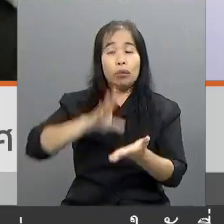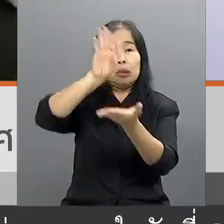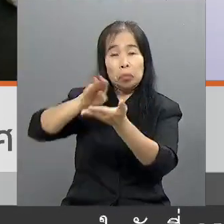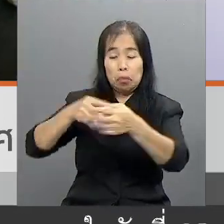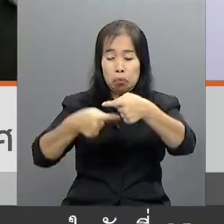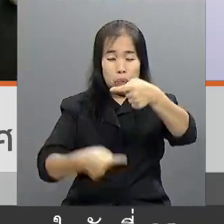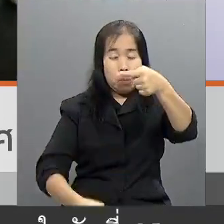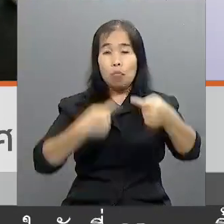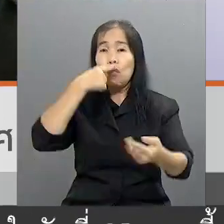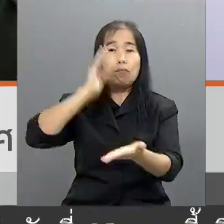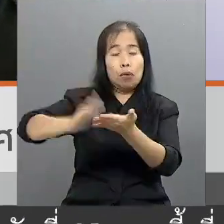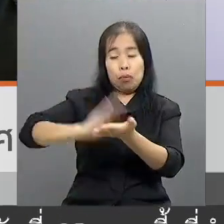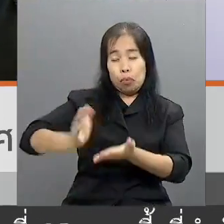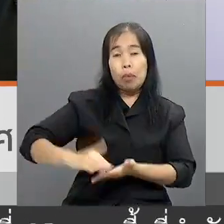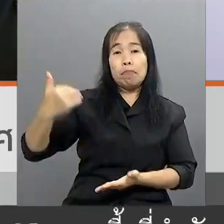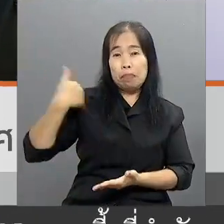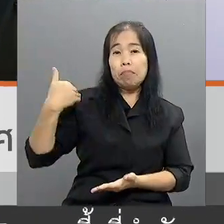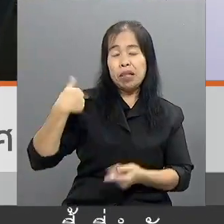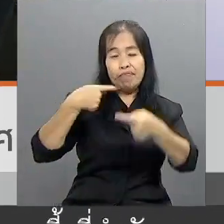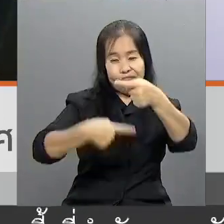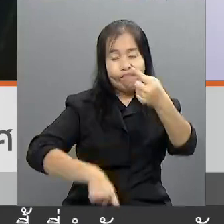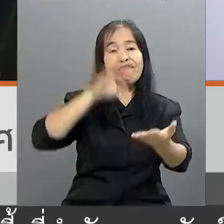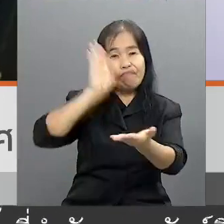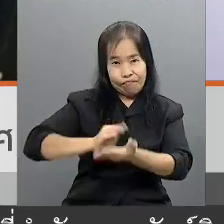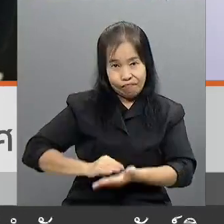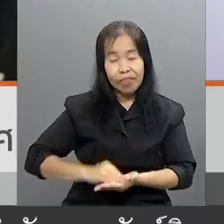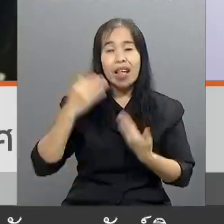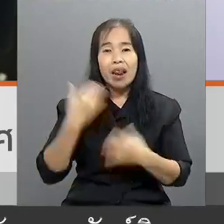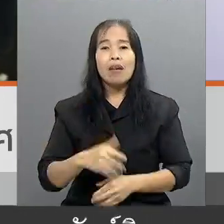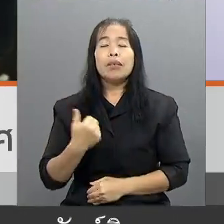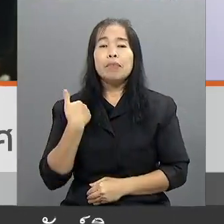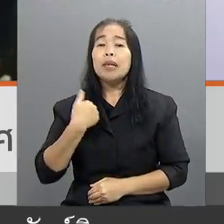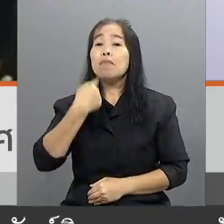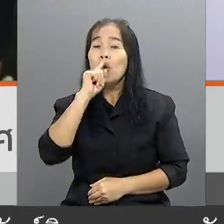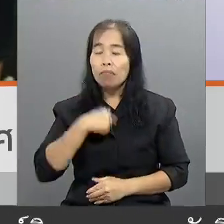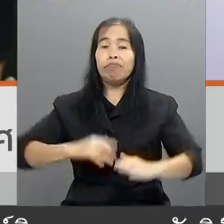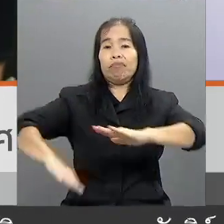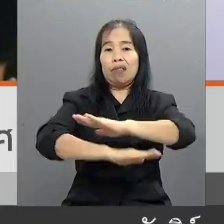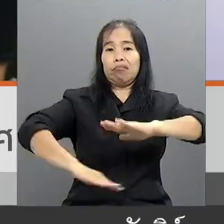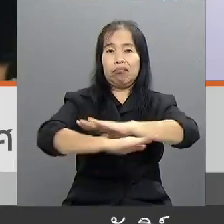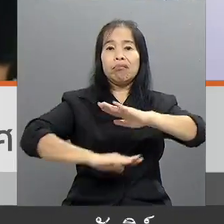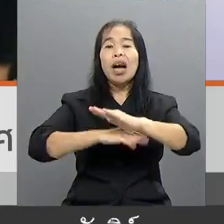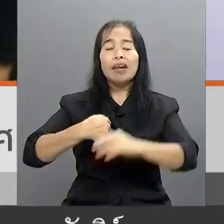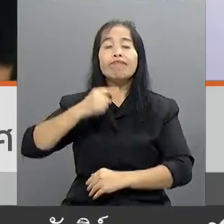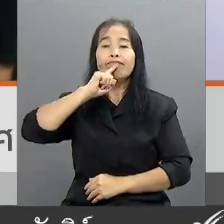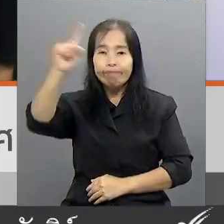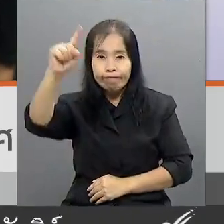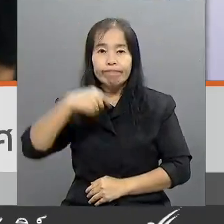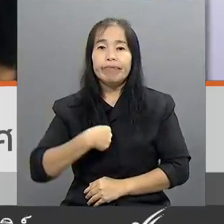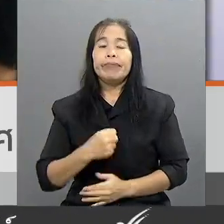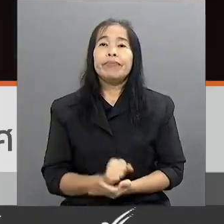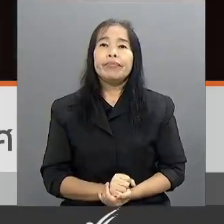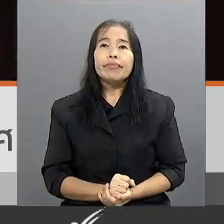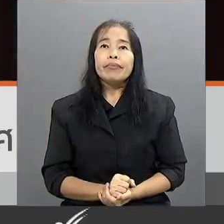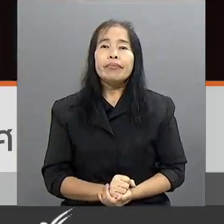ในการวิพากษ์วิจารณ์เรื่องนี้ไว้โดยมีการระบุด้วยว่าจะใช้เป็นหลักฐานในการดำเนินคดีค่ะสำหรับปัญหา